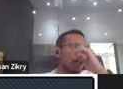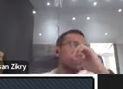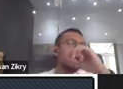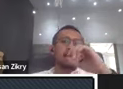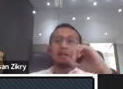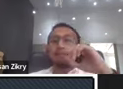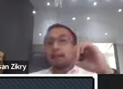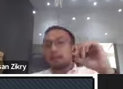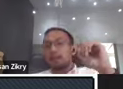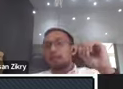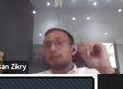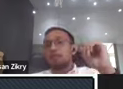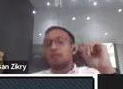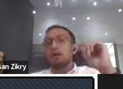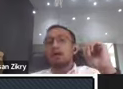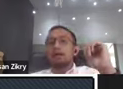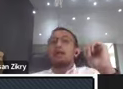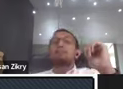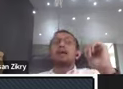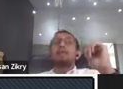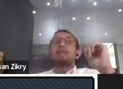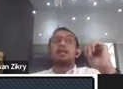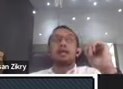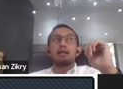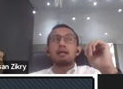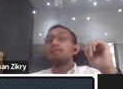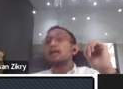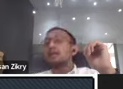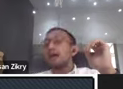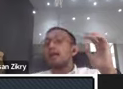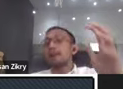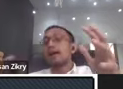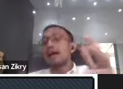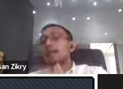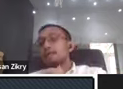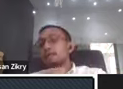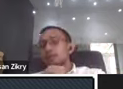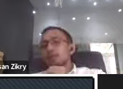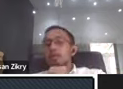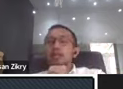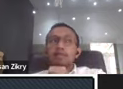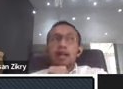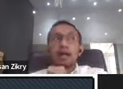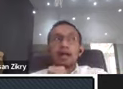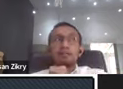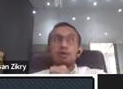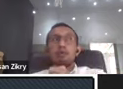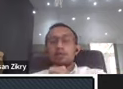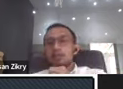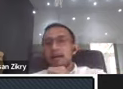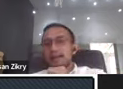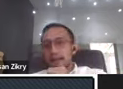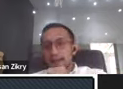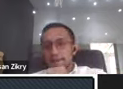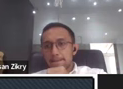misalnya ada larangan meninggalkan tempat dan memasuki ruangan dalam tahap penyelidikan, kalau misalnya ada pelanggaran di situ, ini pelanggarannya mau